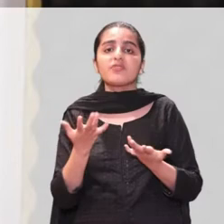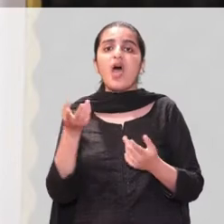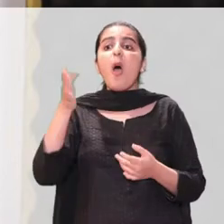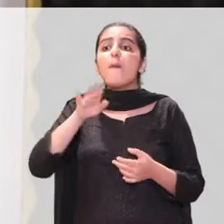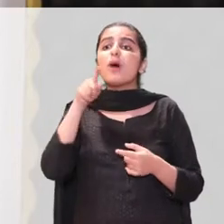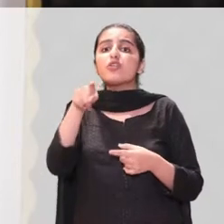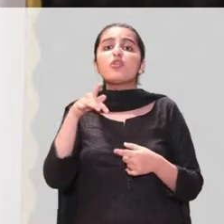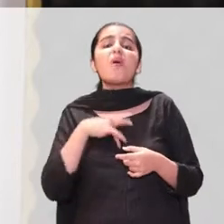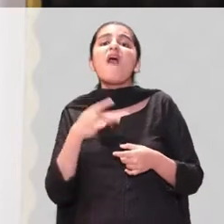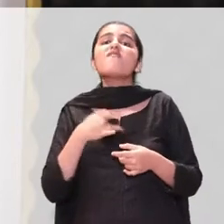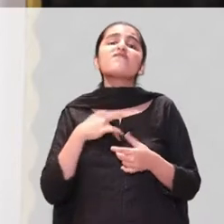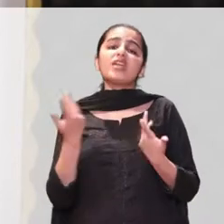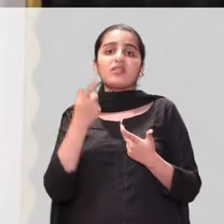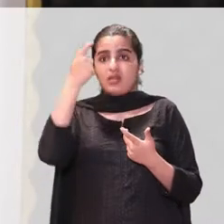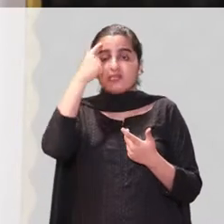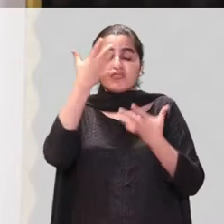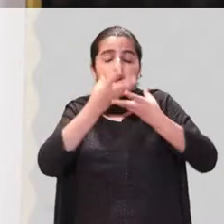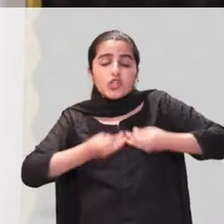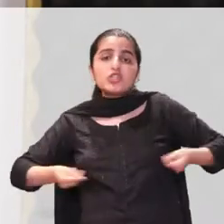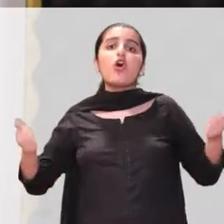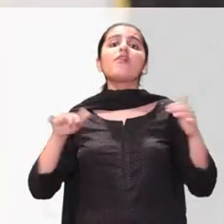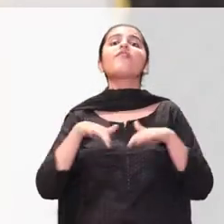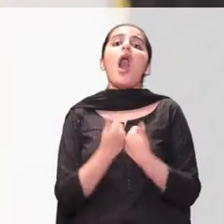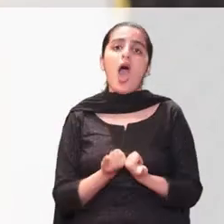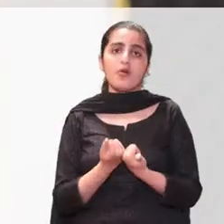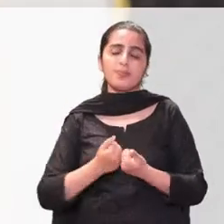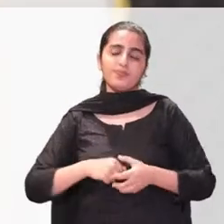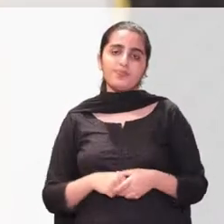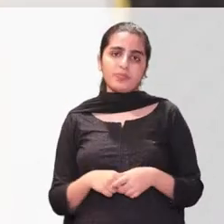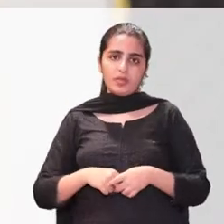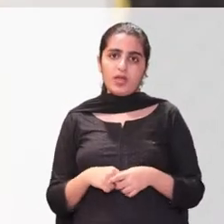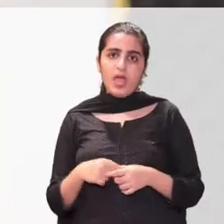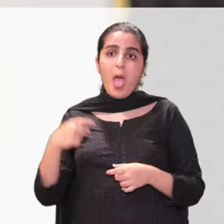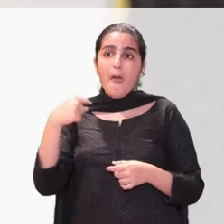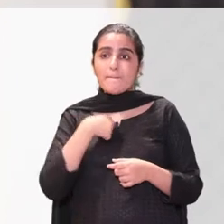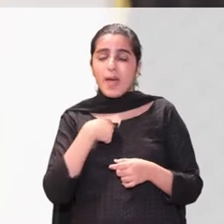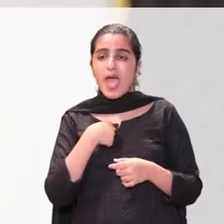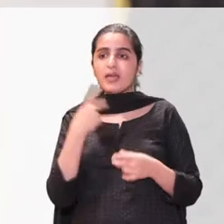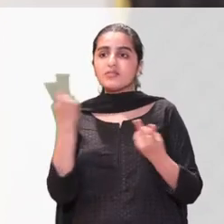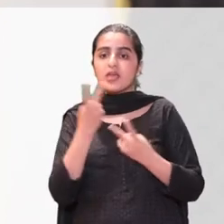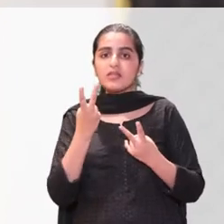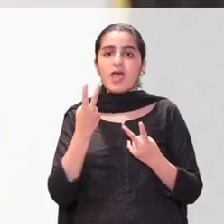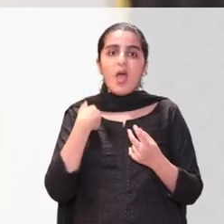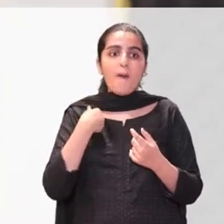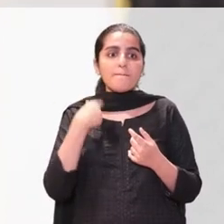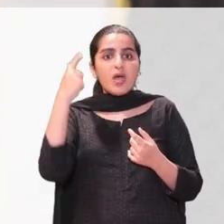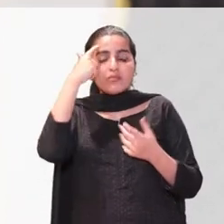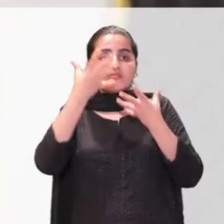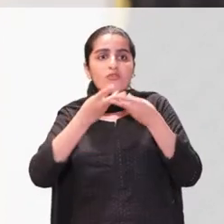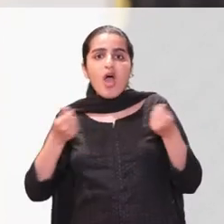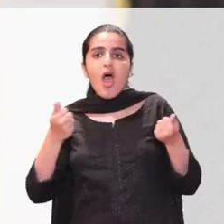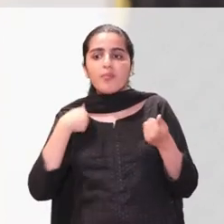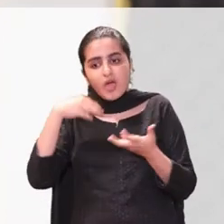ऑल ऑफ द अफेक्टिव और हाउ डीटॉक्स और सिर्फ कि जब एक्चुअली अमेज़ इंटरटेनमेंट सपोर्ट